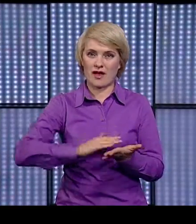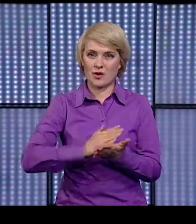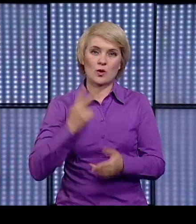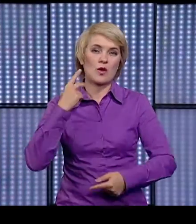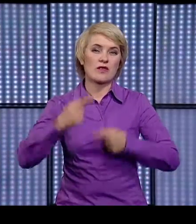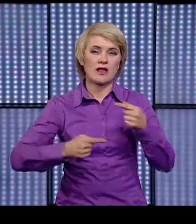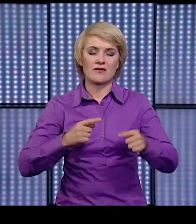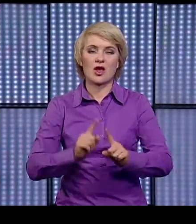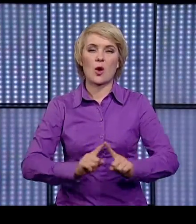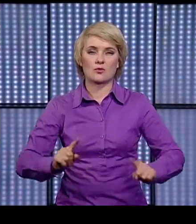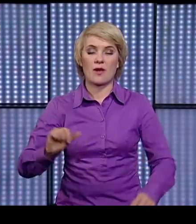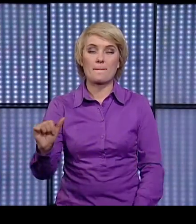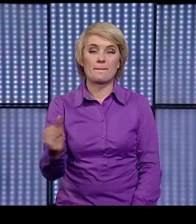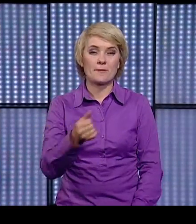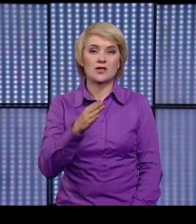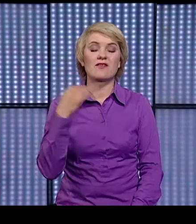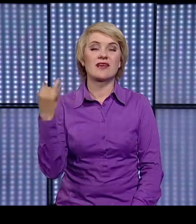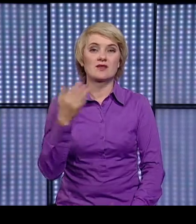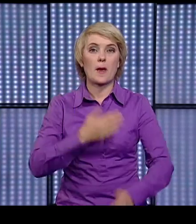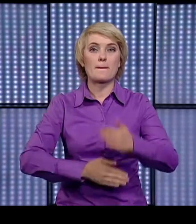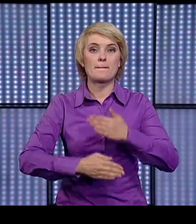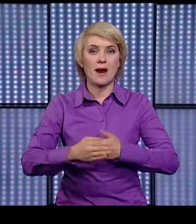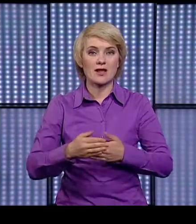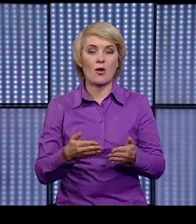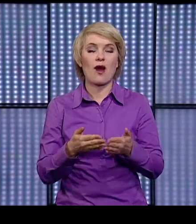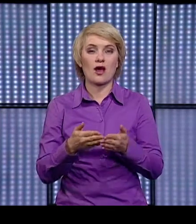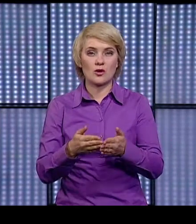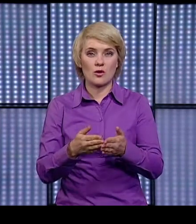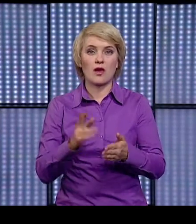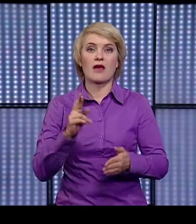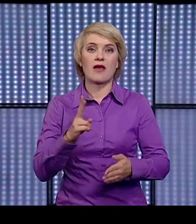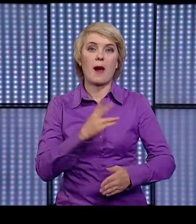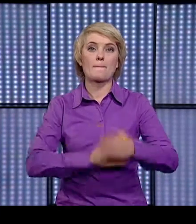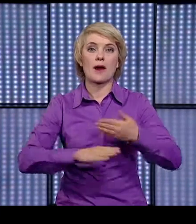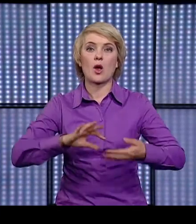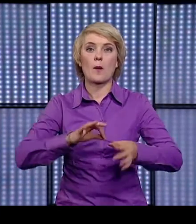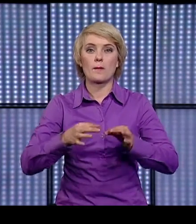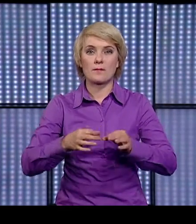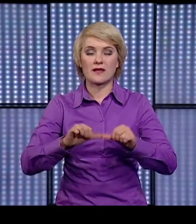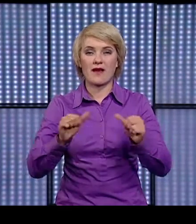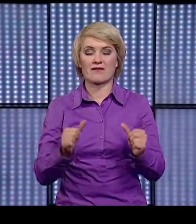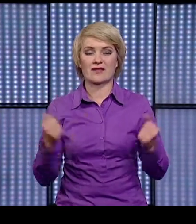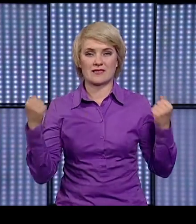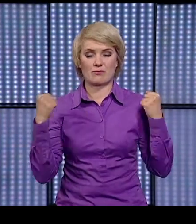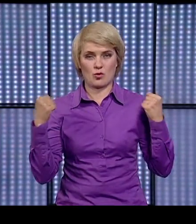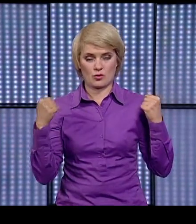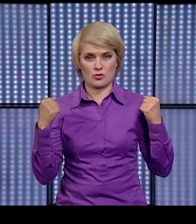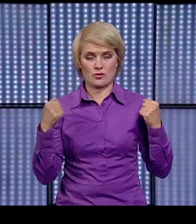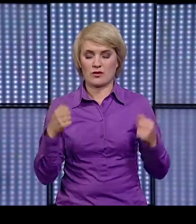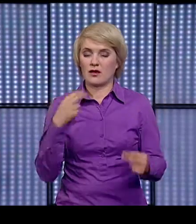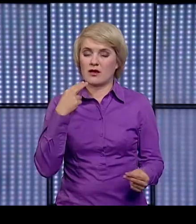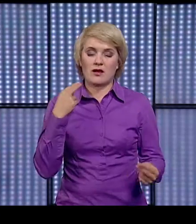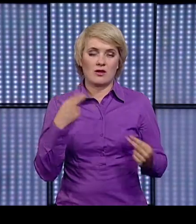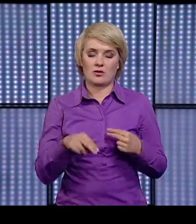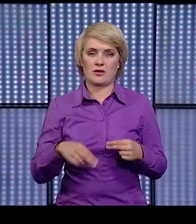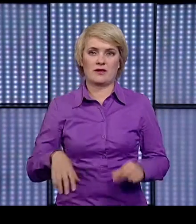особливою, адже вона перша в історії параканоя як паралімпійського виду спорту. Сама-сама лучша. Кому її присвятиш?